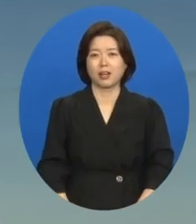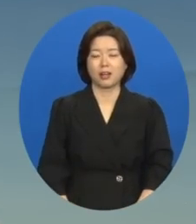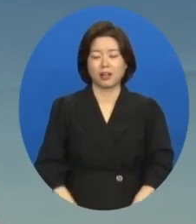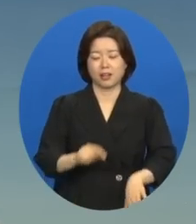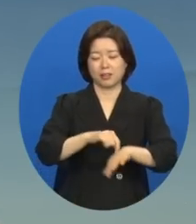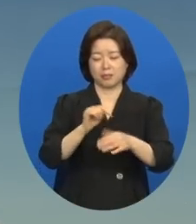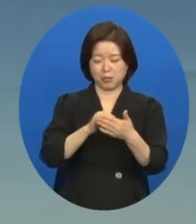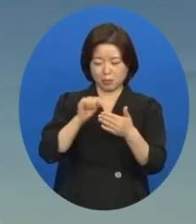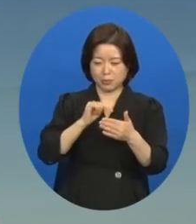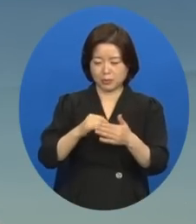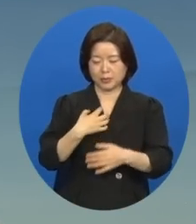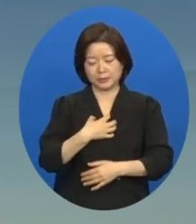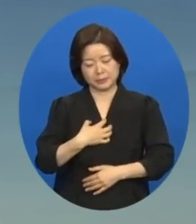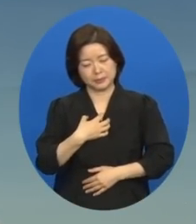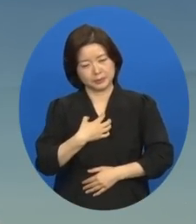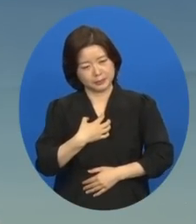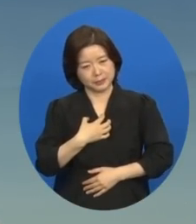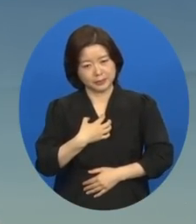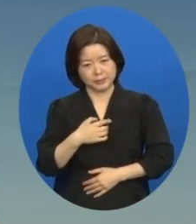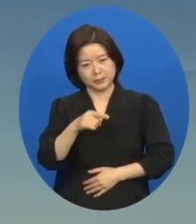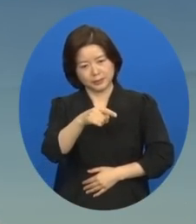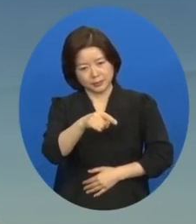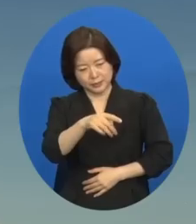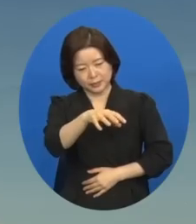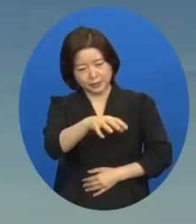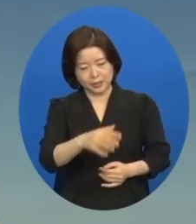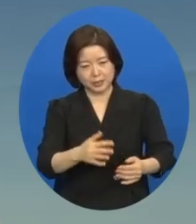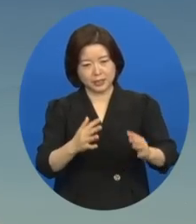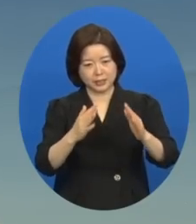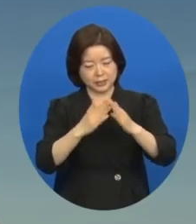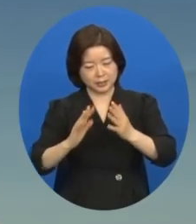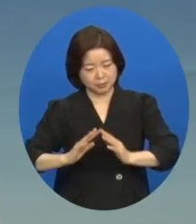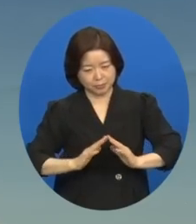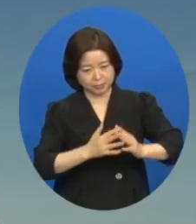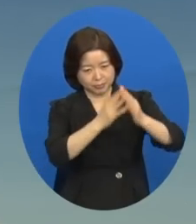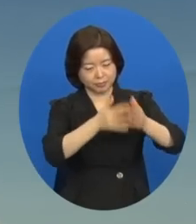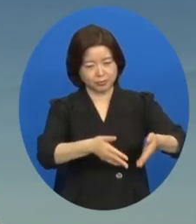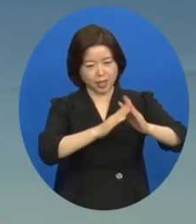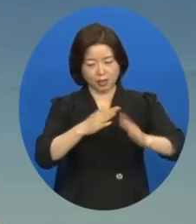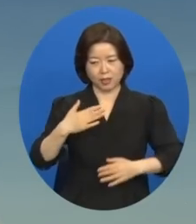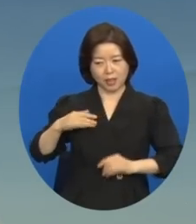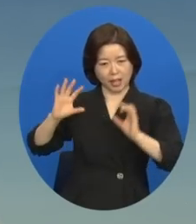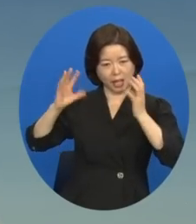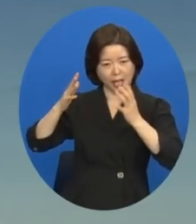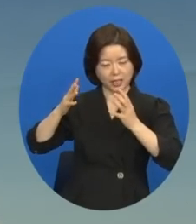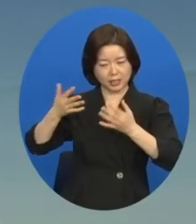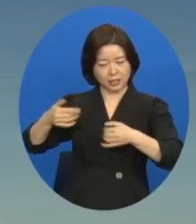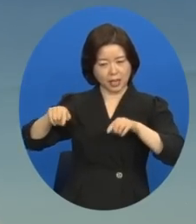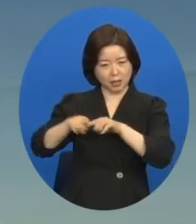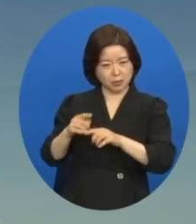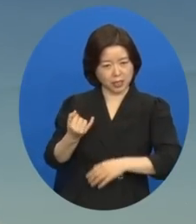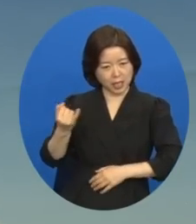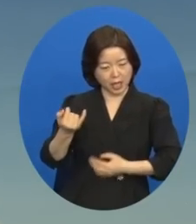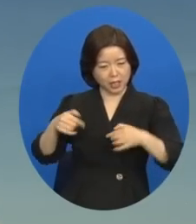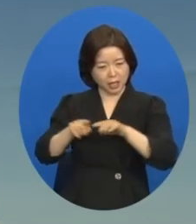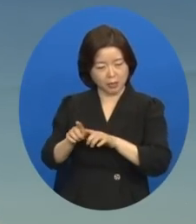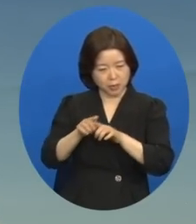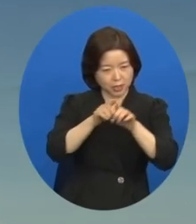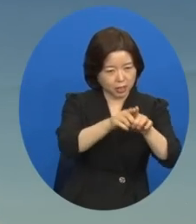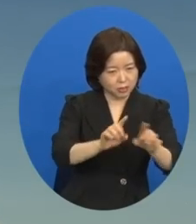찾아왔습니다. 여기다가 집을 짓고 내 아이를 데리고 가서 아내와 함께 살 수